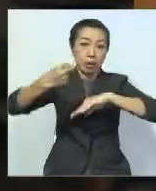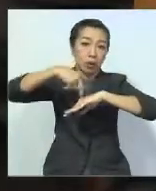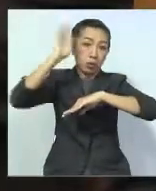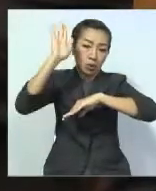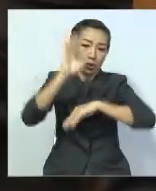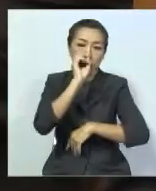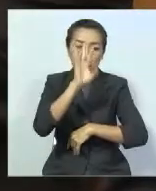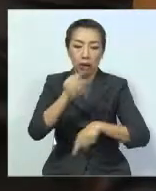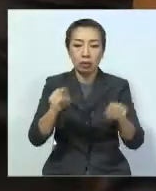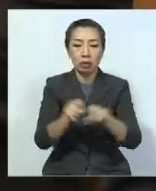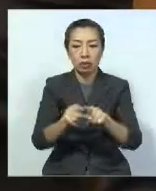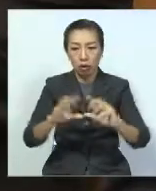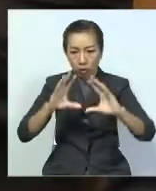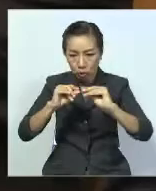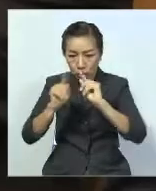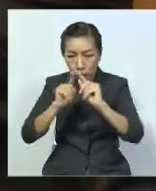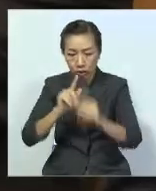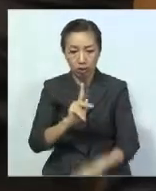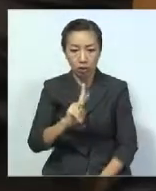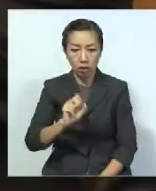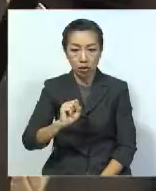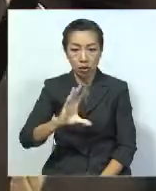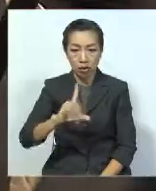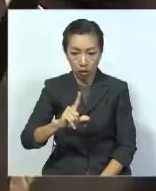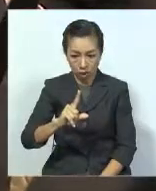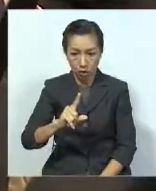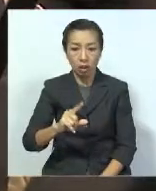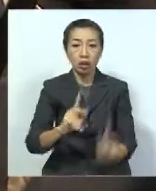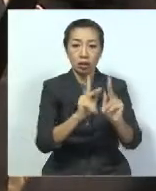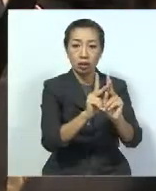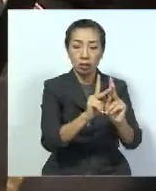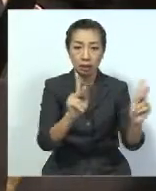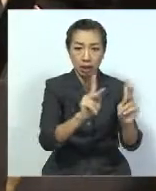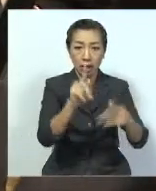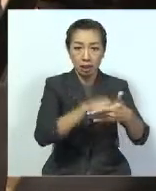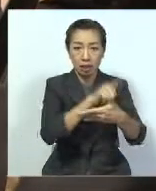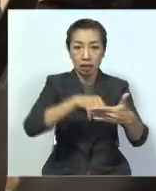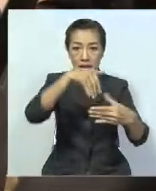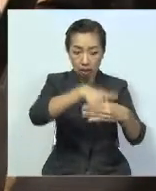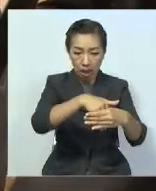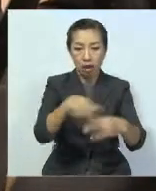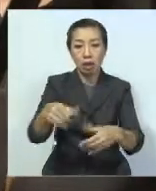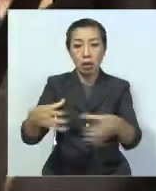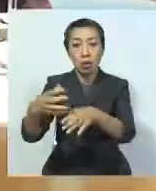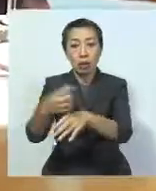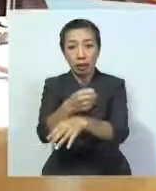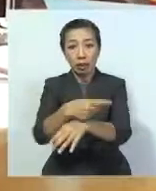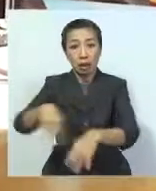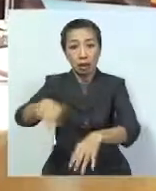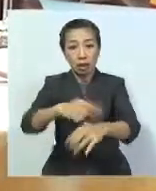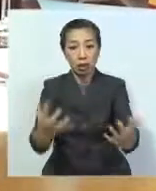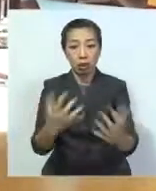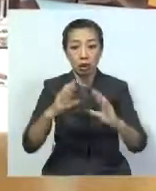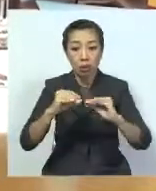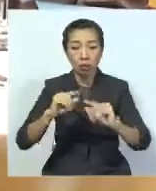ถลงว่าการประชุมหารือระหว่างคสช.คณะกรรมการการเลือกตั้งและพรรคการเมืองยังคงเป็นวันที่7ธันว